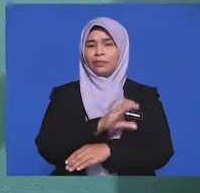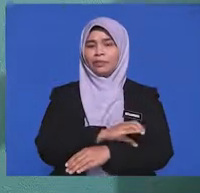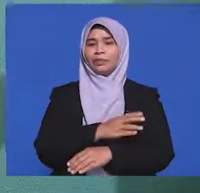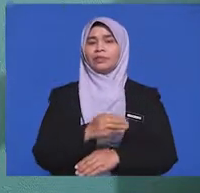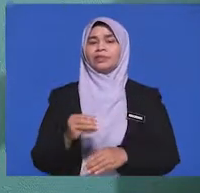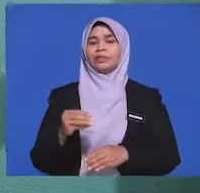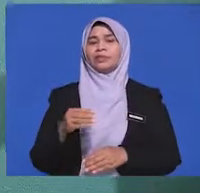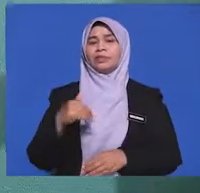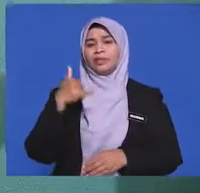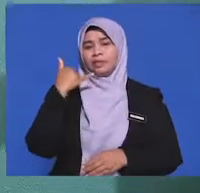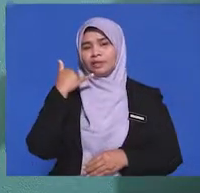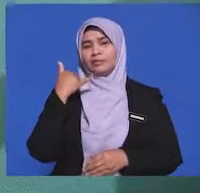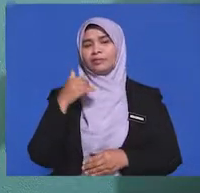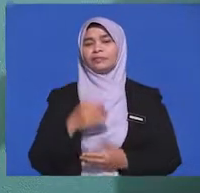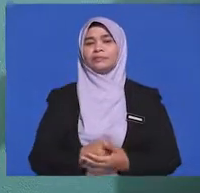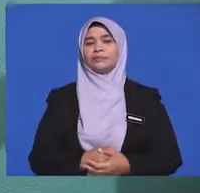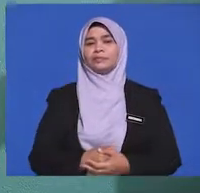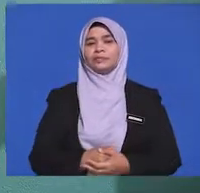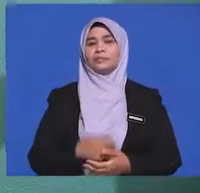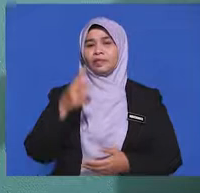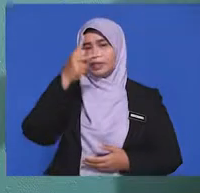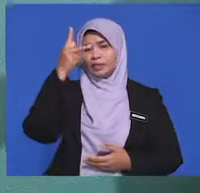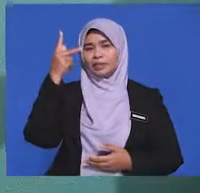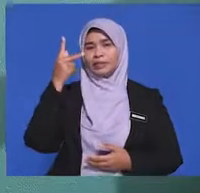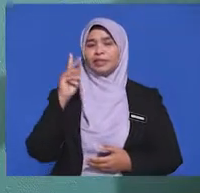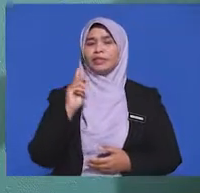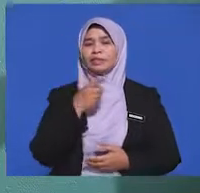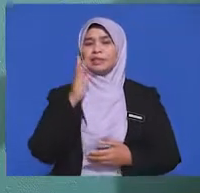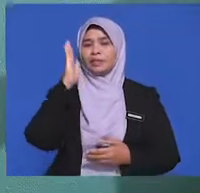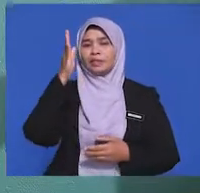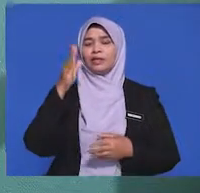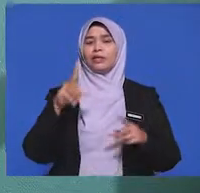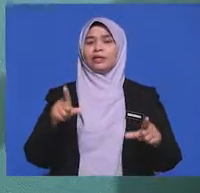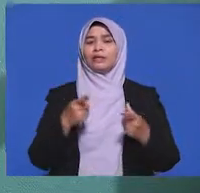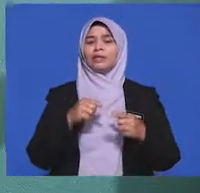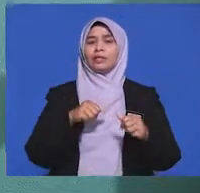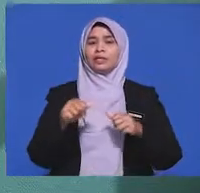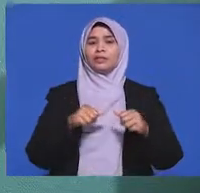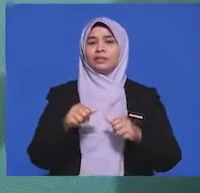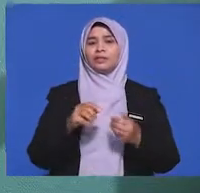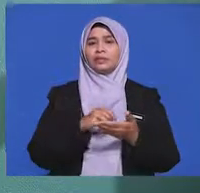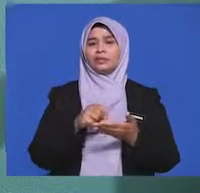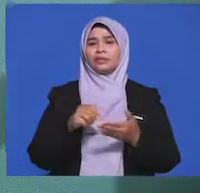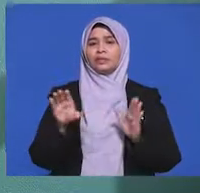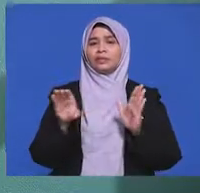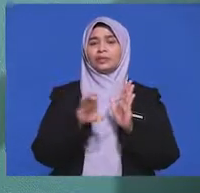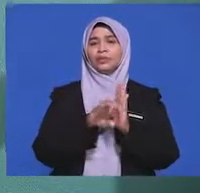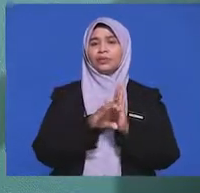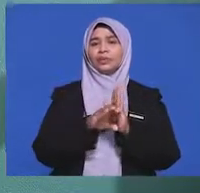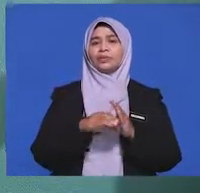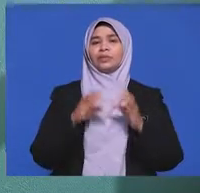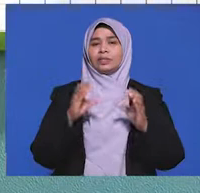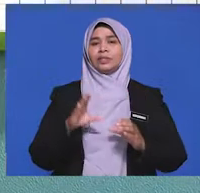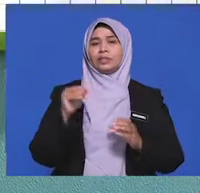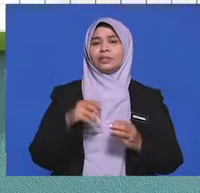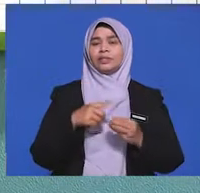yang mempunyai talian internet kerana kita akan melakukan aktiviti menulis contoh atau cara yang